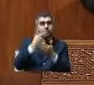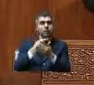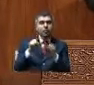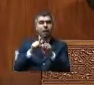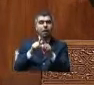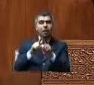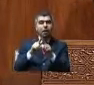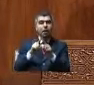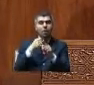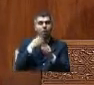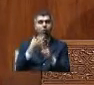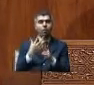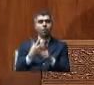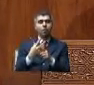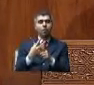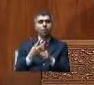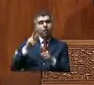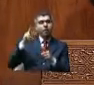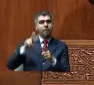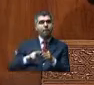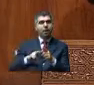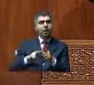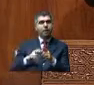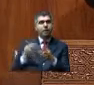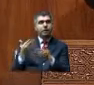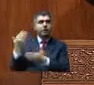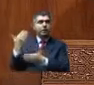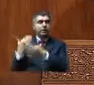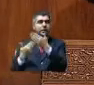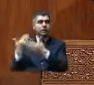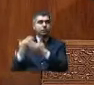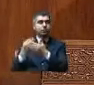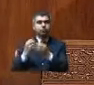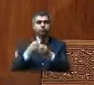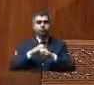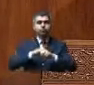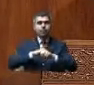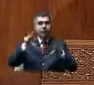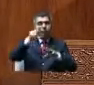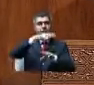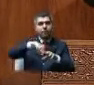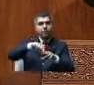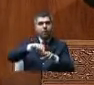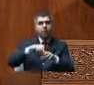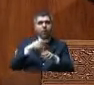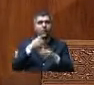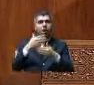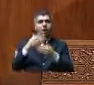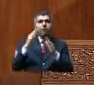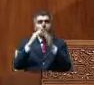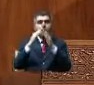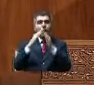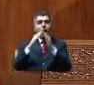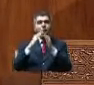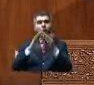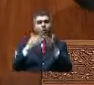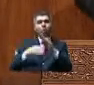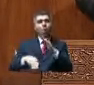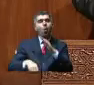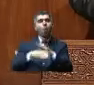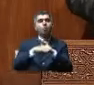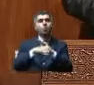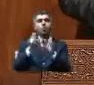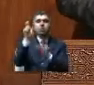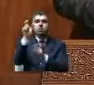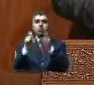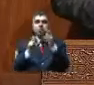الشيء، لأنه واحد الوقت اتخذنا القرار باش الدور المهددة بالانهيار يخرجوا مالها بأي وجه كان